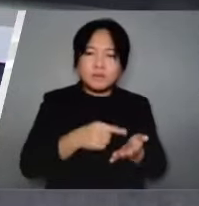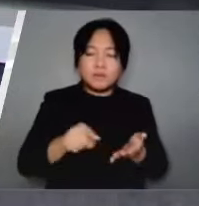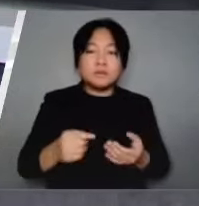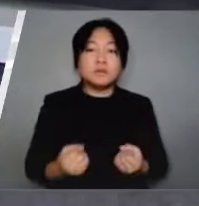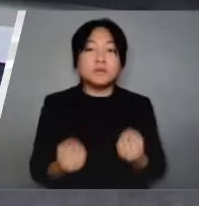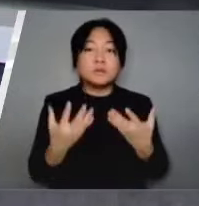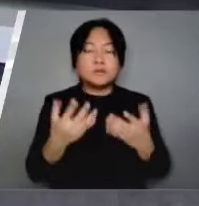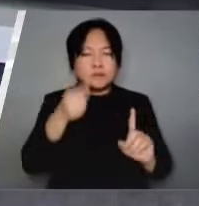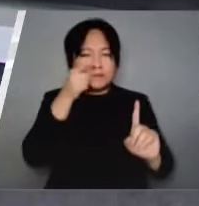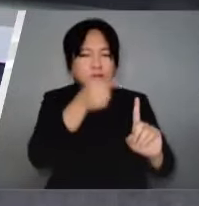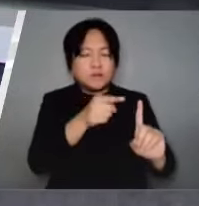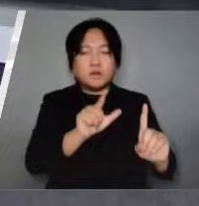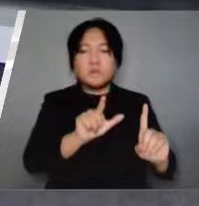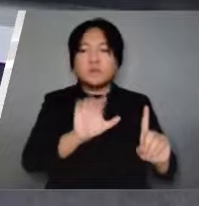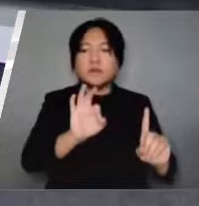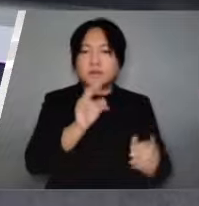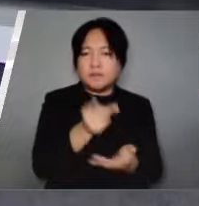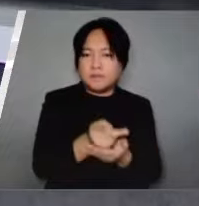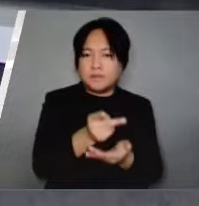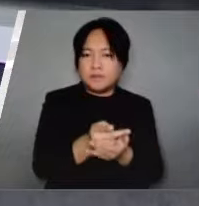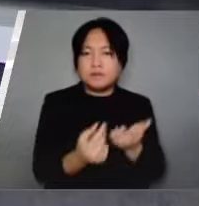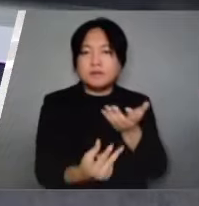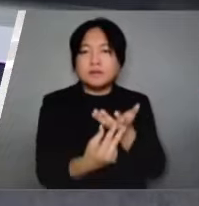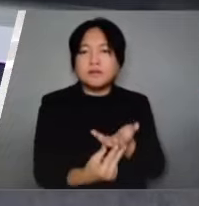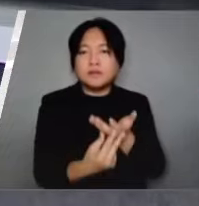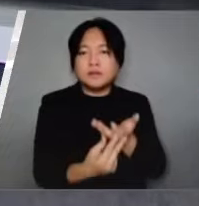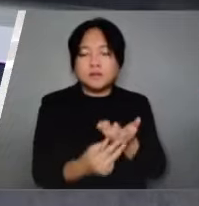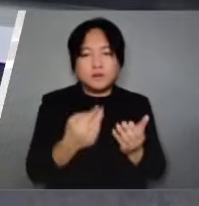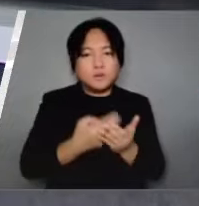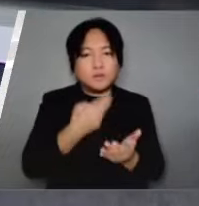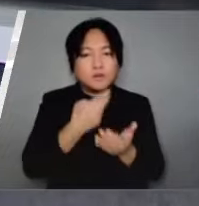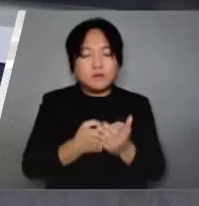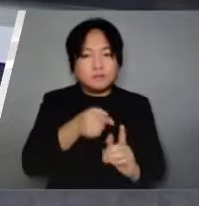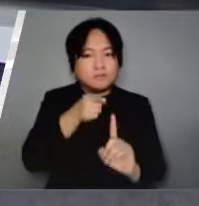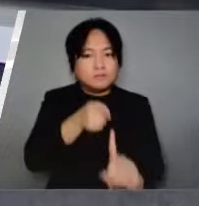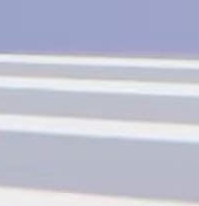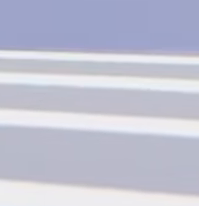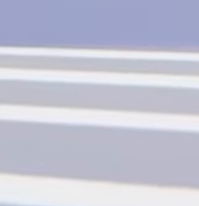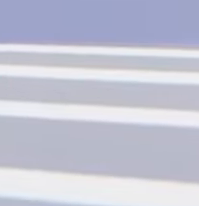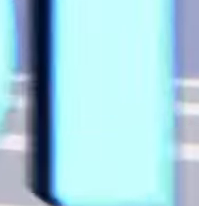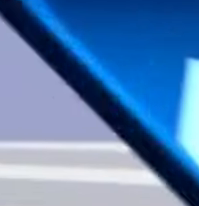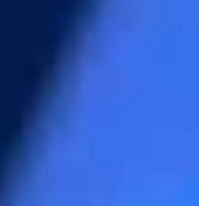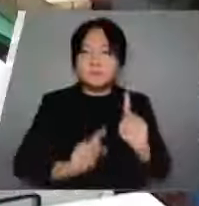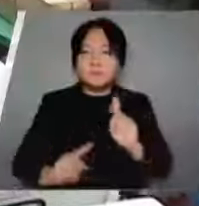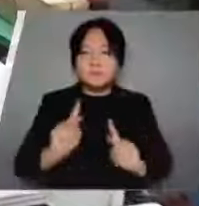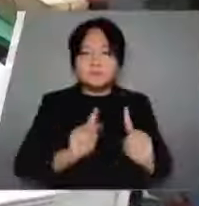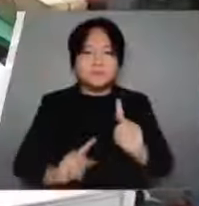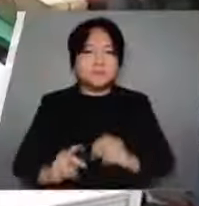kada kilo ng bigas para sa mga mahihirap. Saksi si Ivan Mayrina.